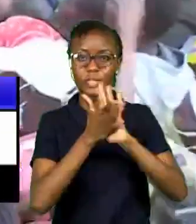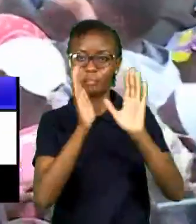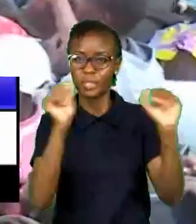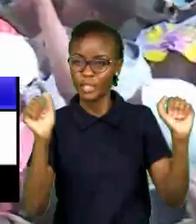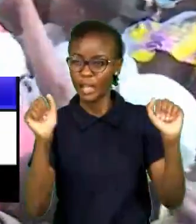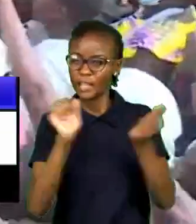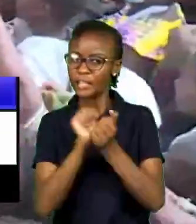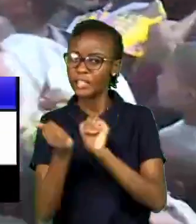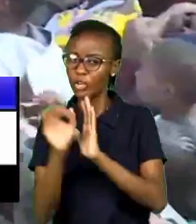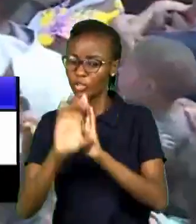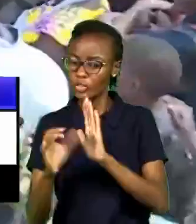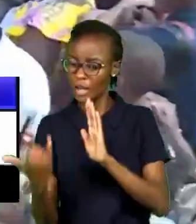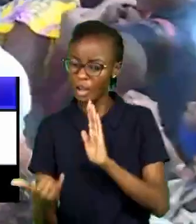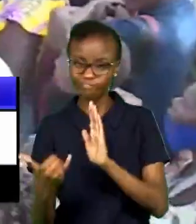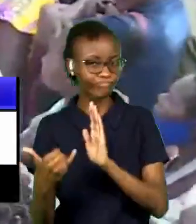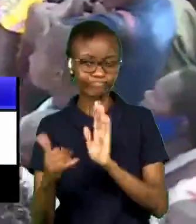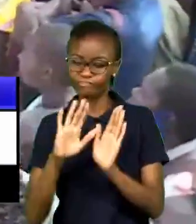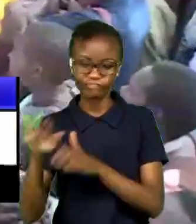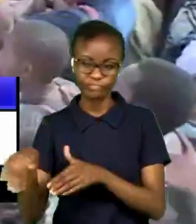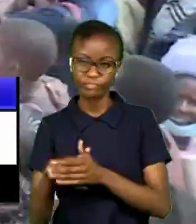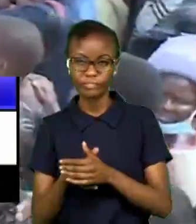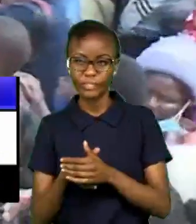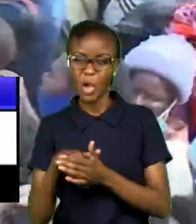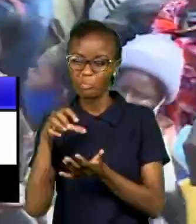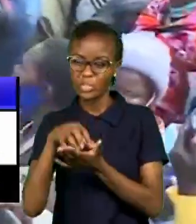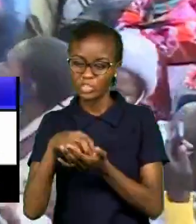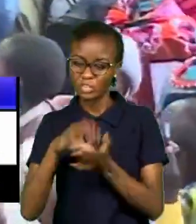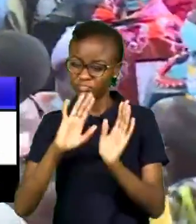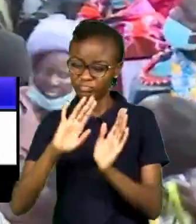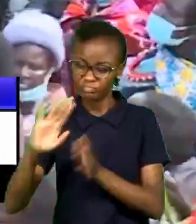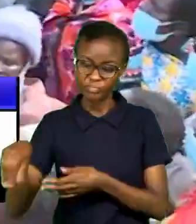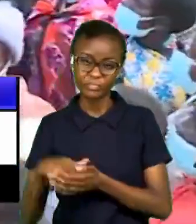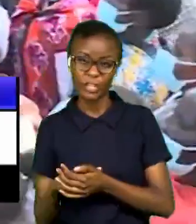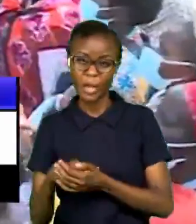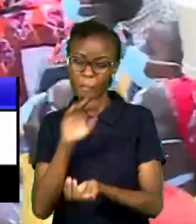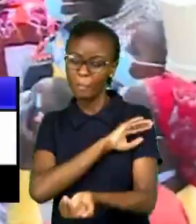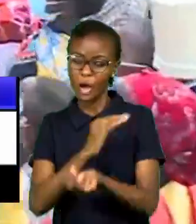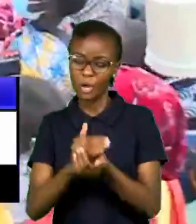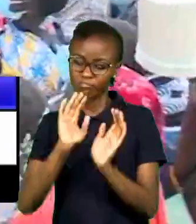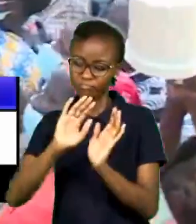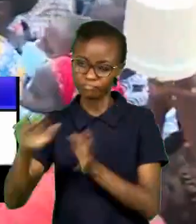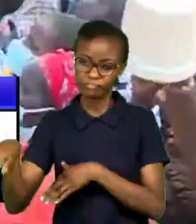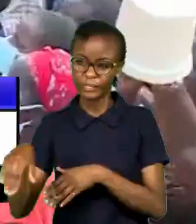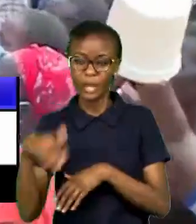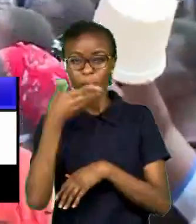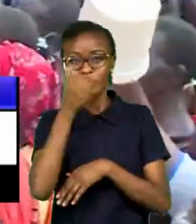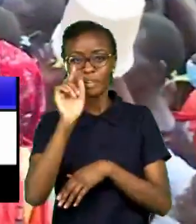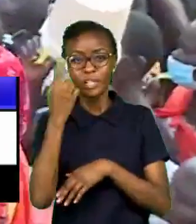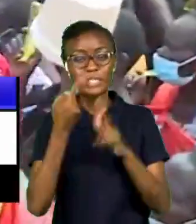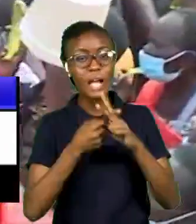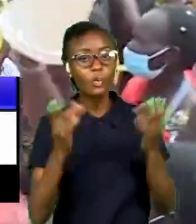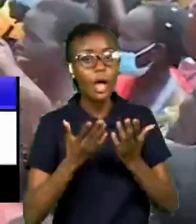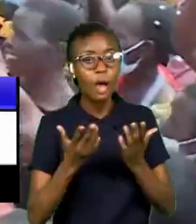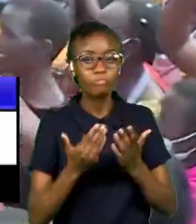ingoje. Mambo ya vyeo ingoje. Mambo ya mamlaka ingoje. Kwanza tuanze na kazi ya